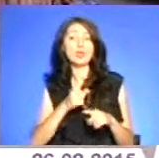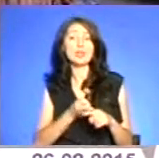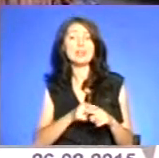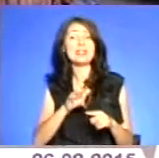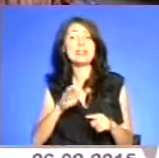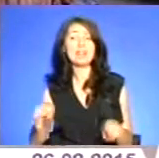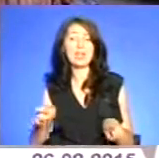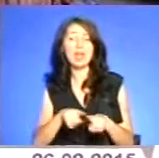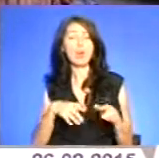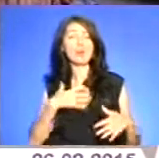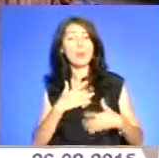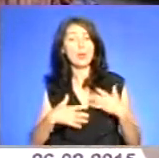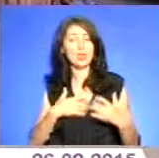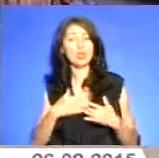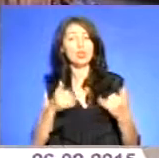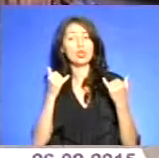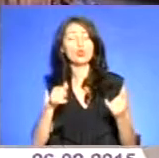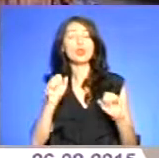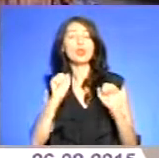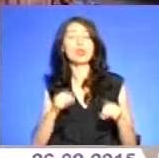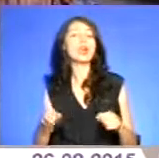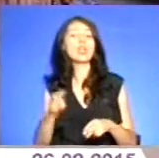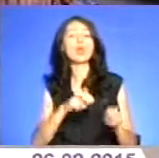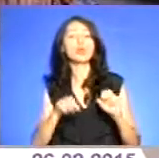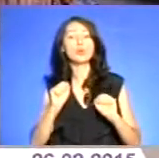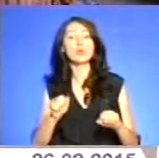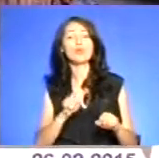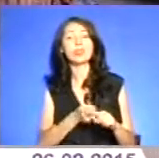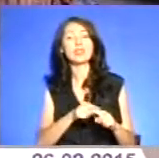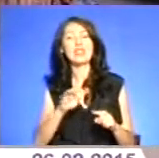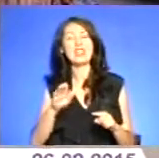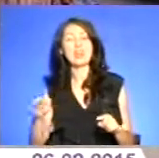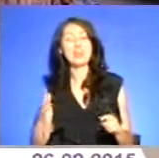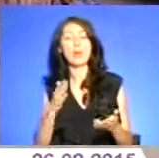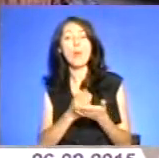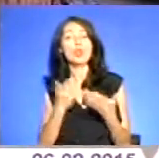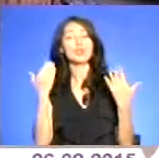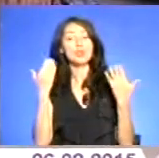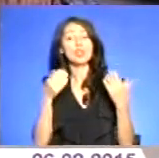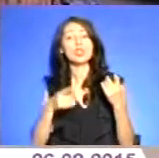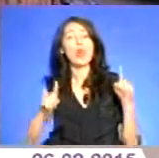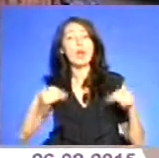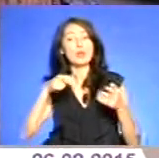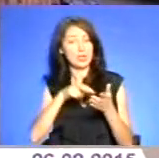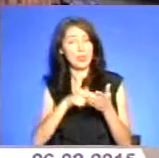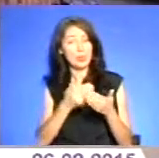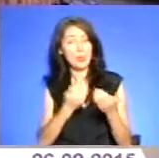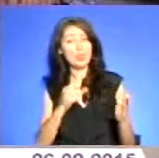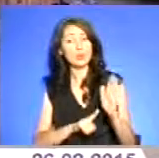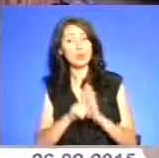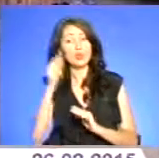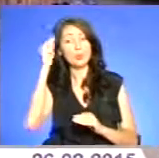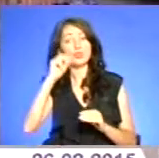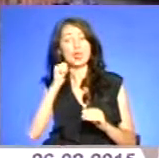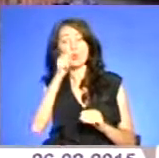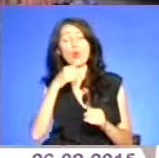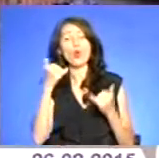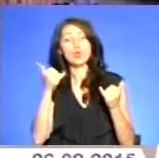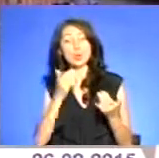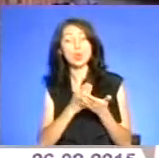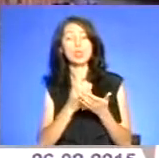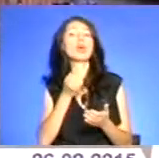можливості, щоб ці діти відбули відпочинок і реабілітацію перед початком навчального року. Сьогодні у нас є добра нагода, тому що ми відправляємо 20